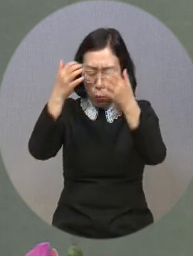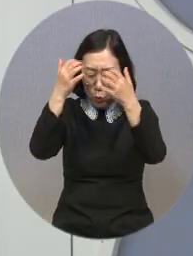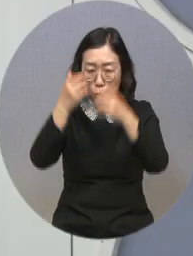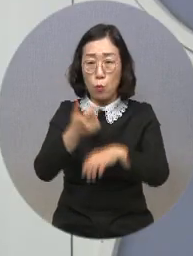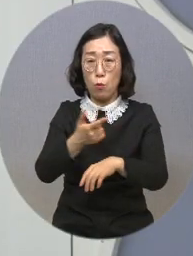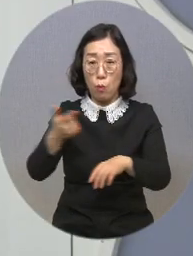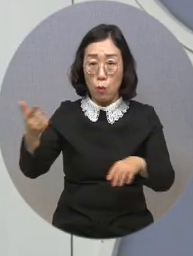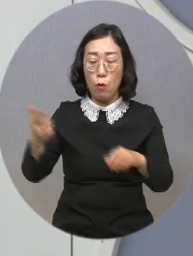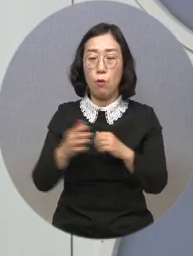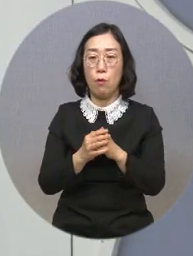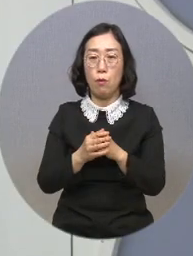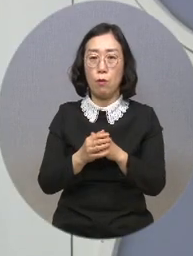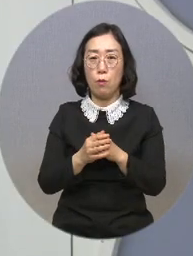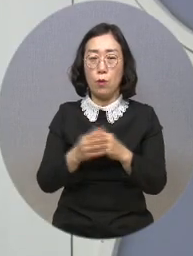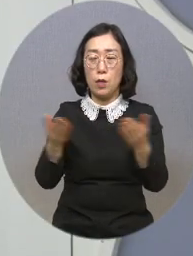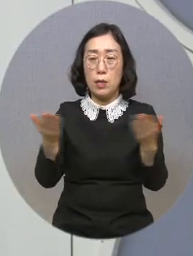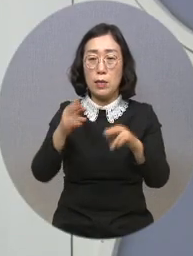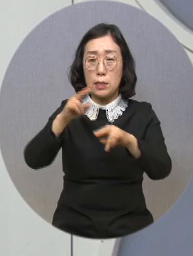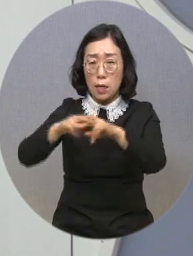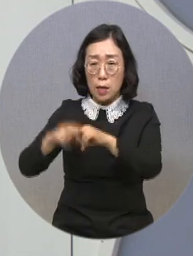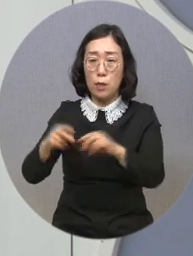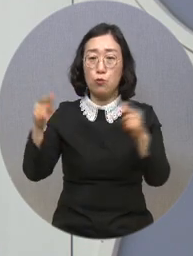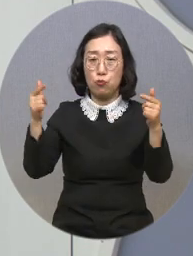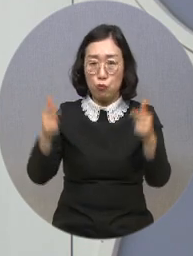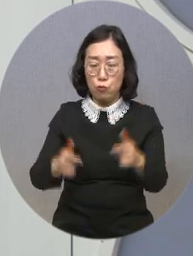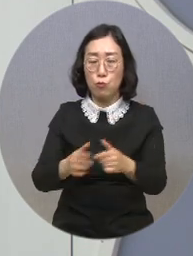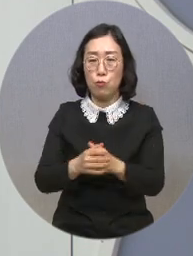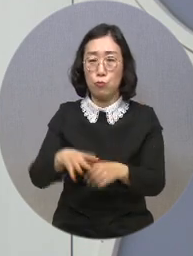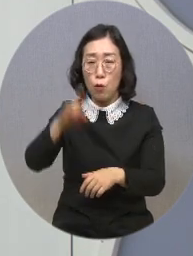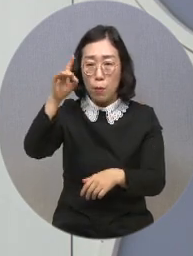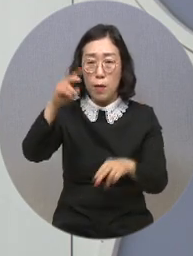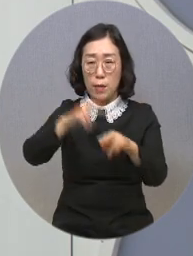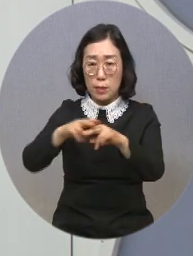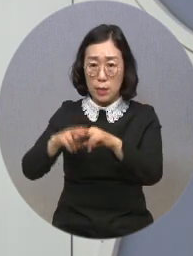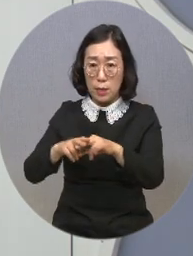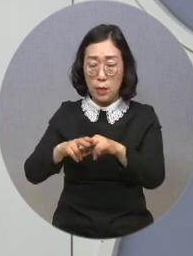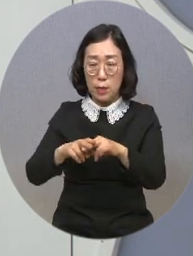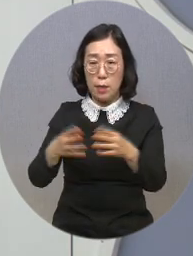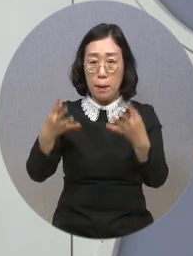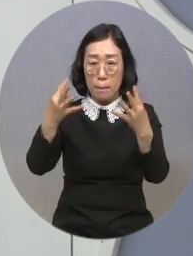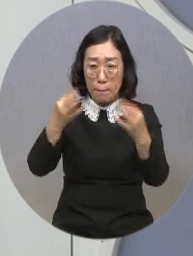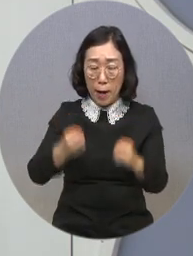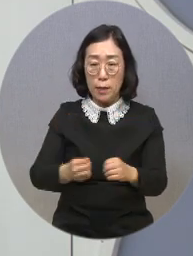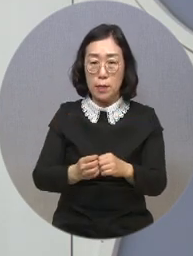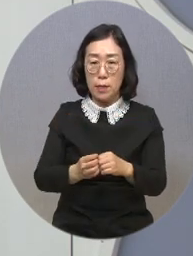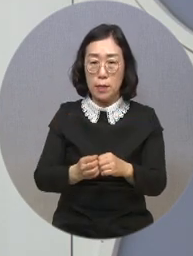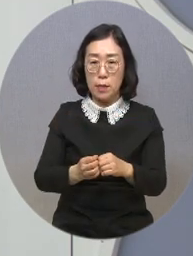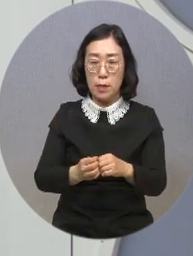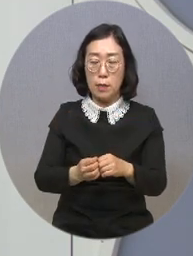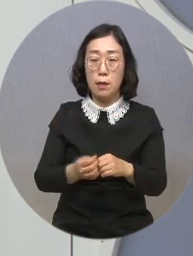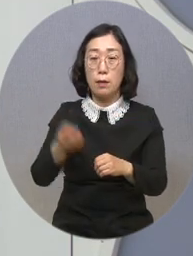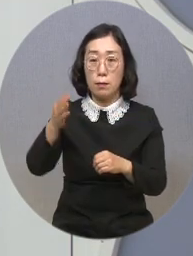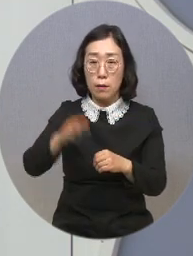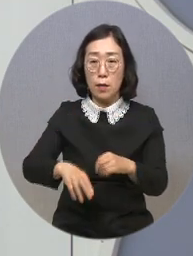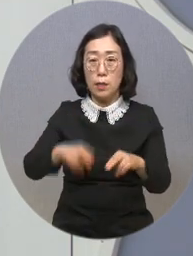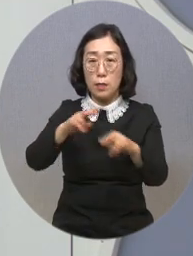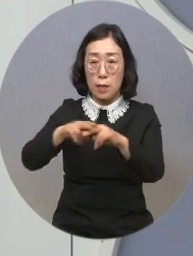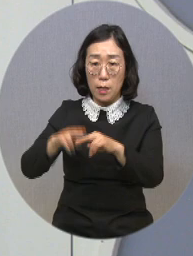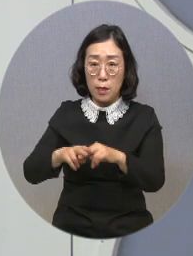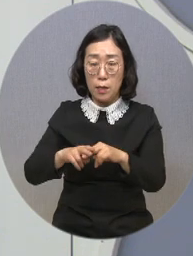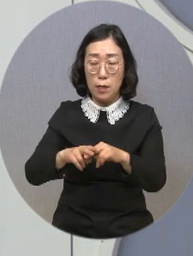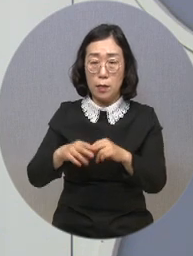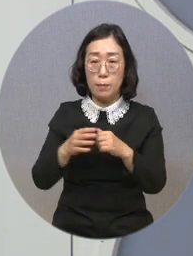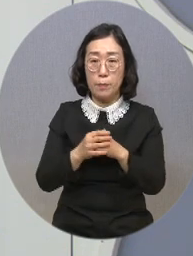겪고 일자리도 더 줄고 뭐 처음에 일자리 상황판 만들어 놓겠다고 하셨는데 일자리가 뭐